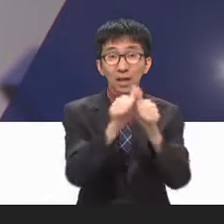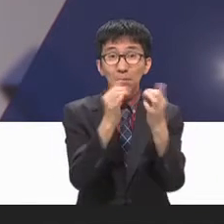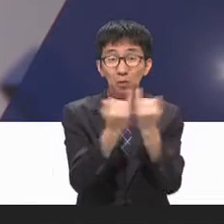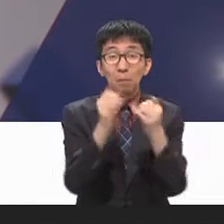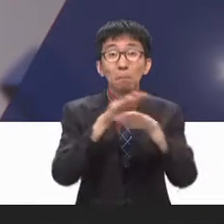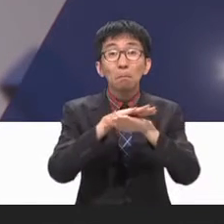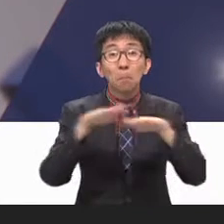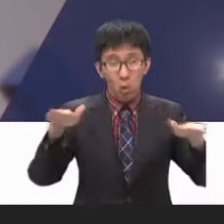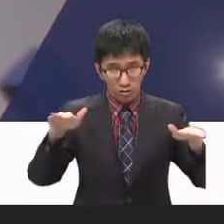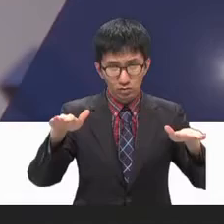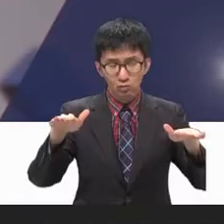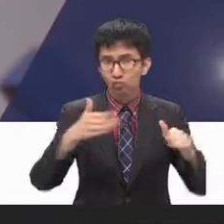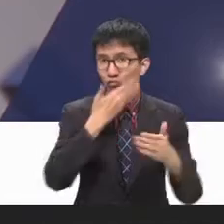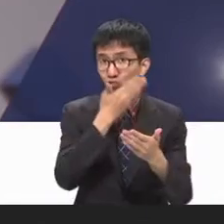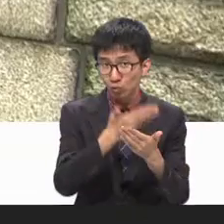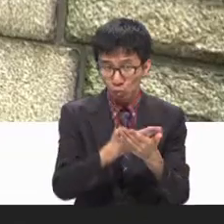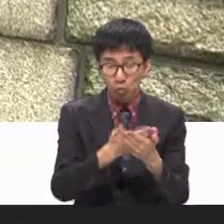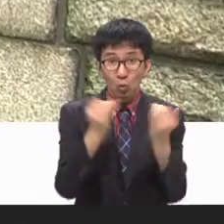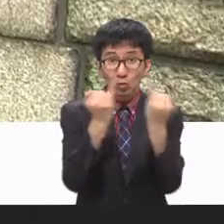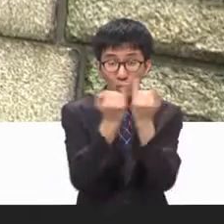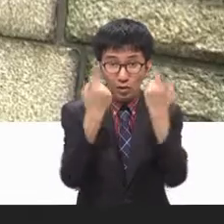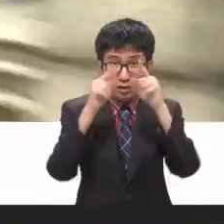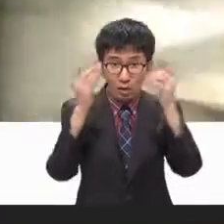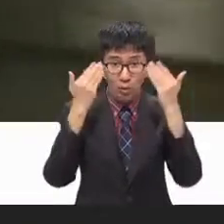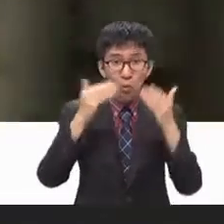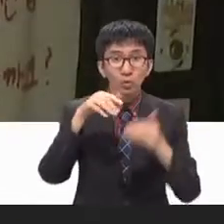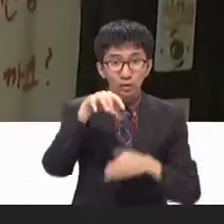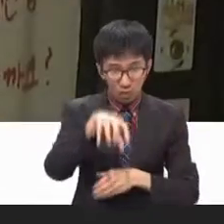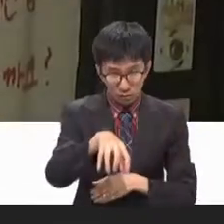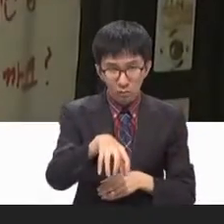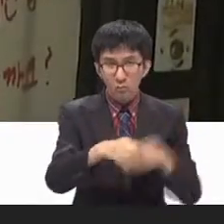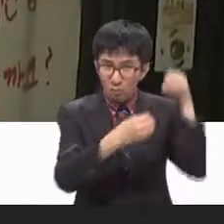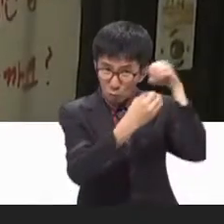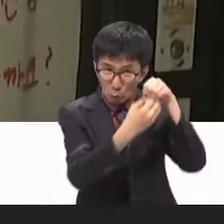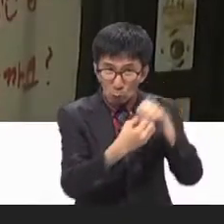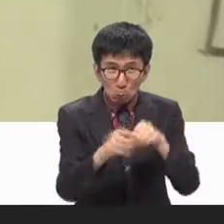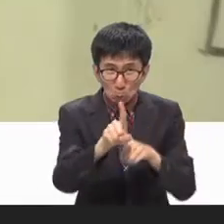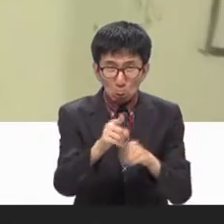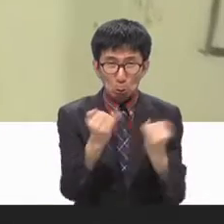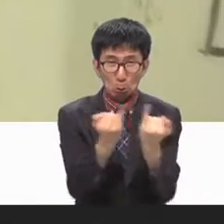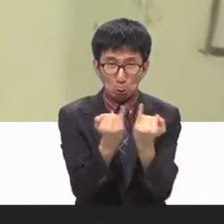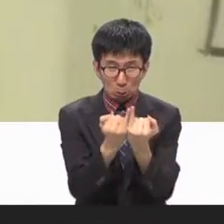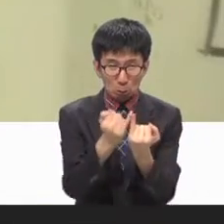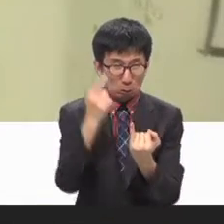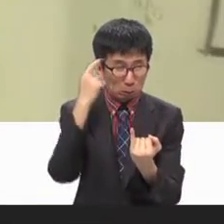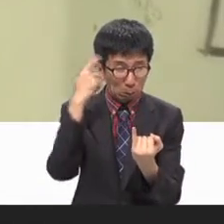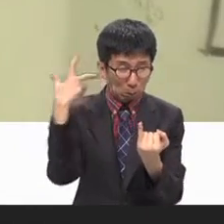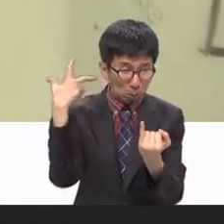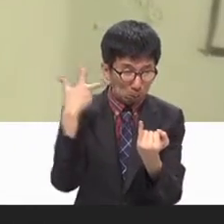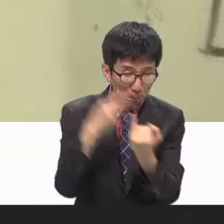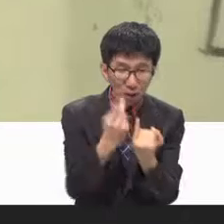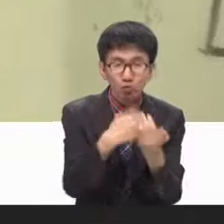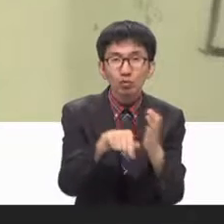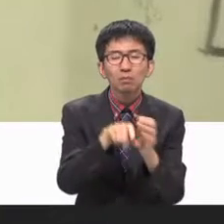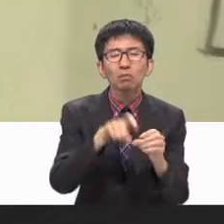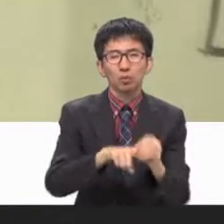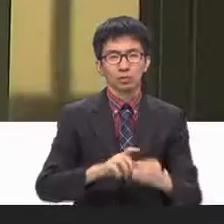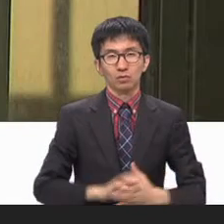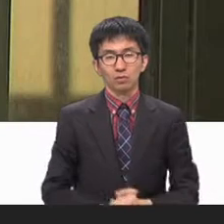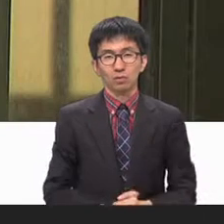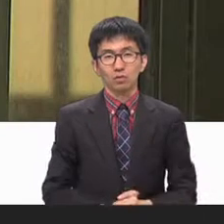지향해야할 대학 그것도 여대 해서 오히려 전통적인 여성의 역할을 구축하려 한다 는 게 이제 문제제기 이래요 예